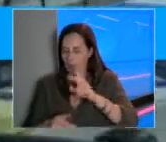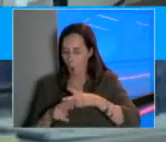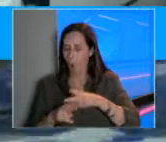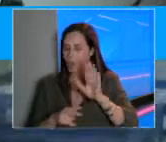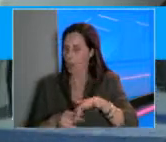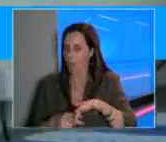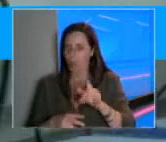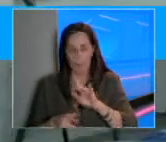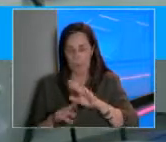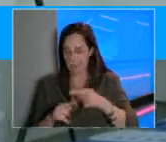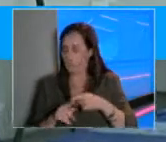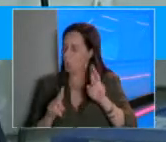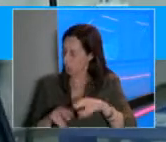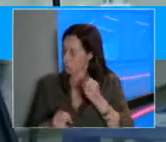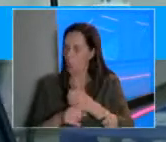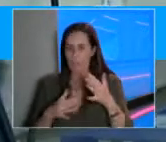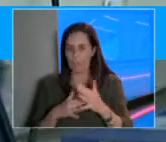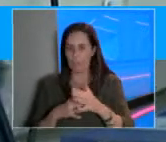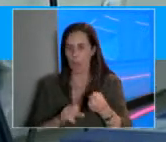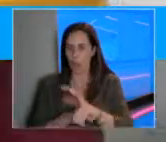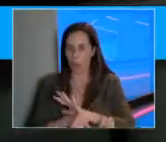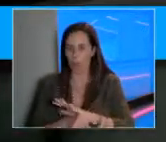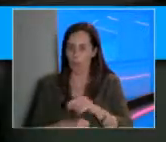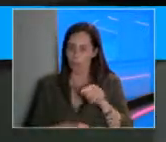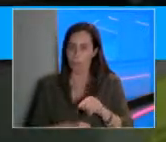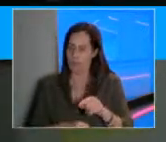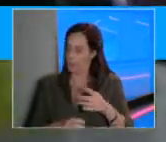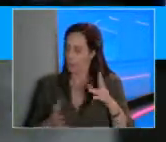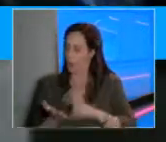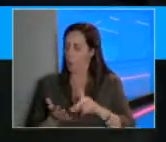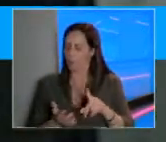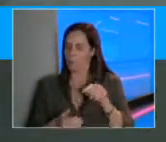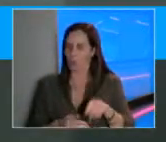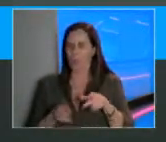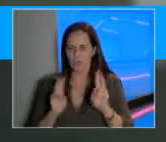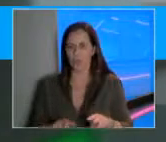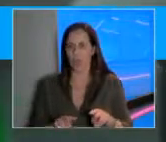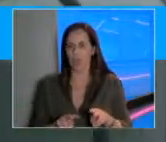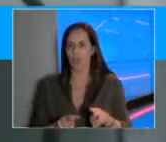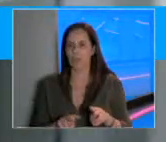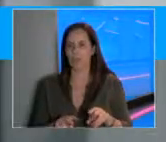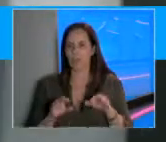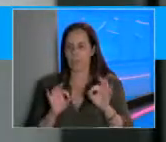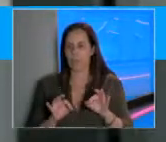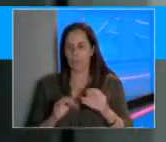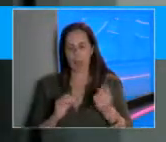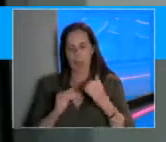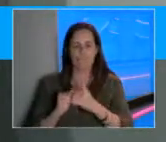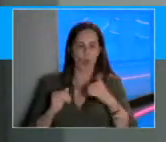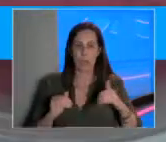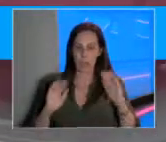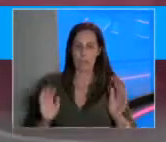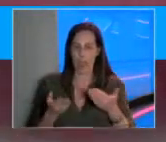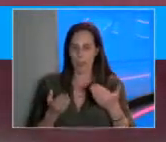שהם לגמרי לא סימפטומטיים, יכולים להיבדק גם הם. וזו גישה נכונה, אני חושבת, כי ככה אפשר באמת לבודד